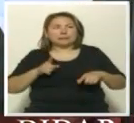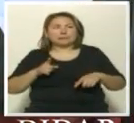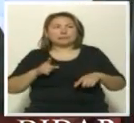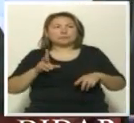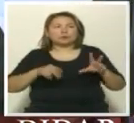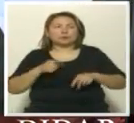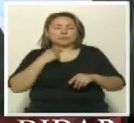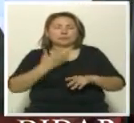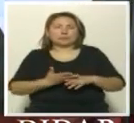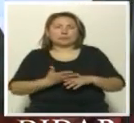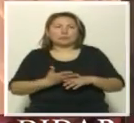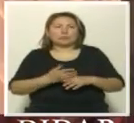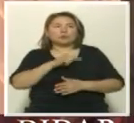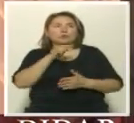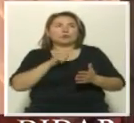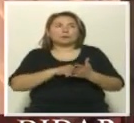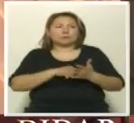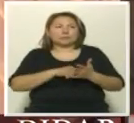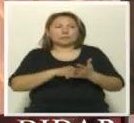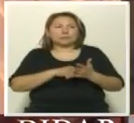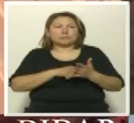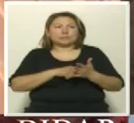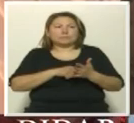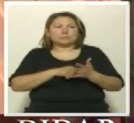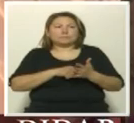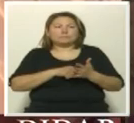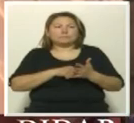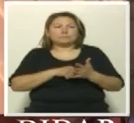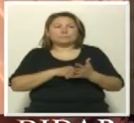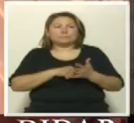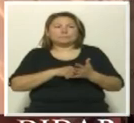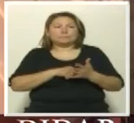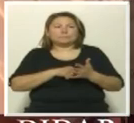адамдардың қауіпсіздігі. Бұл сұрақ бойынша біз НЖС-ке хат жолдадық. НЖС